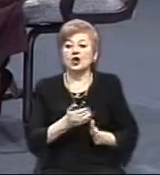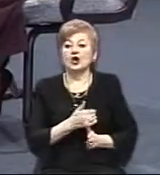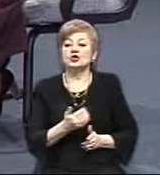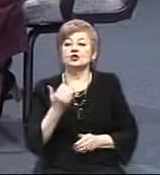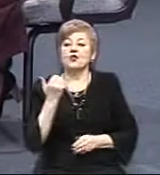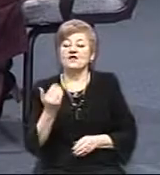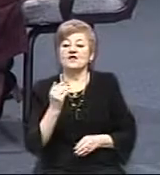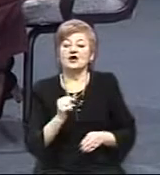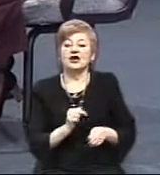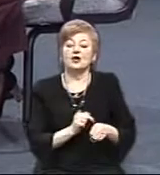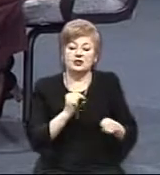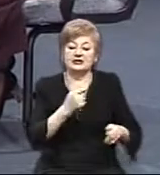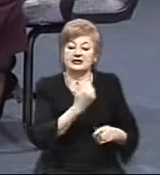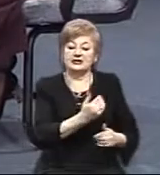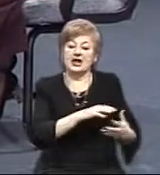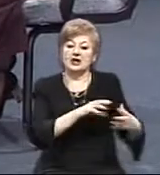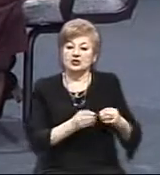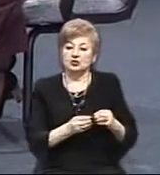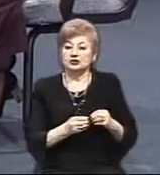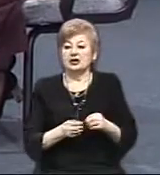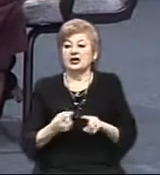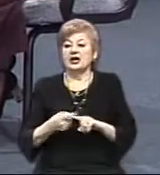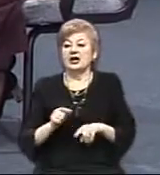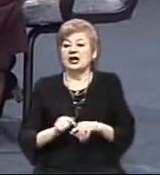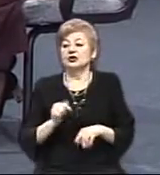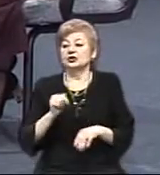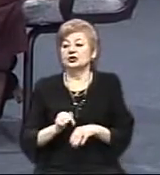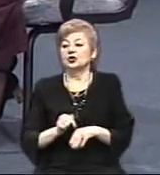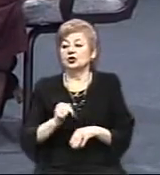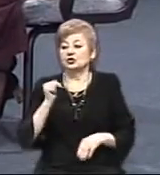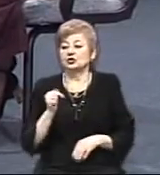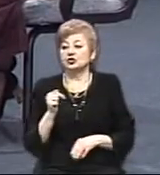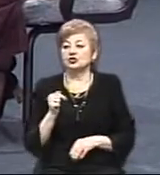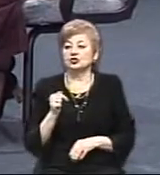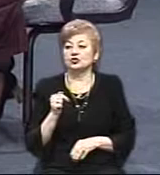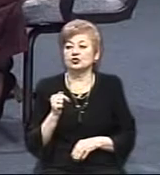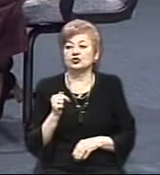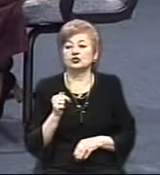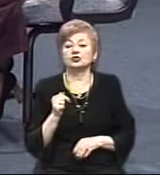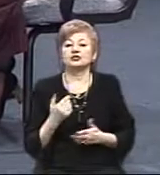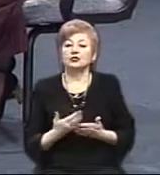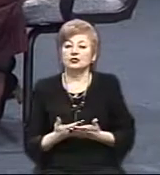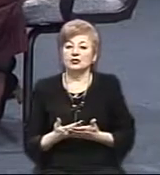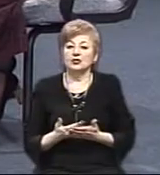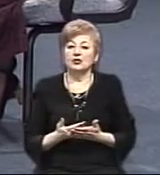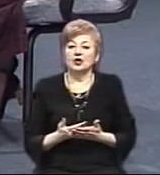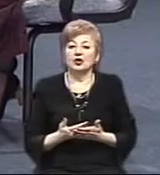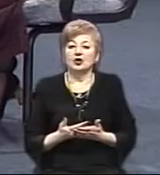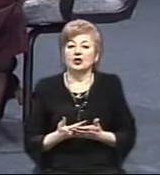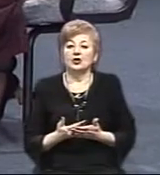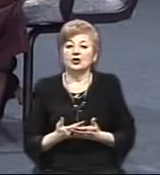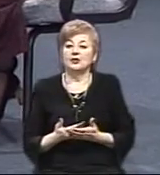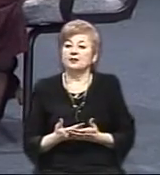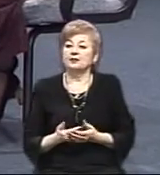зреагували на оці результати і оце відчуття про перемогу ми поки що тільки мріємо, чи ми вже